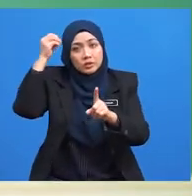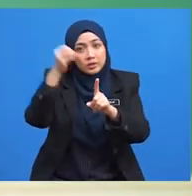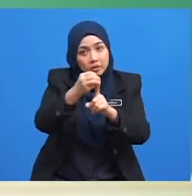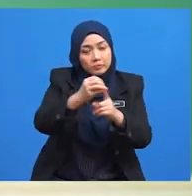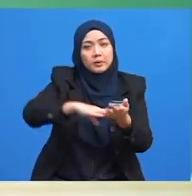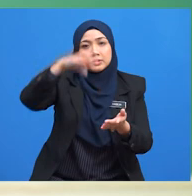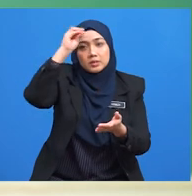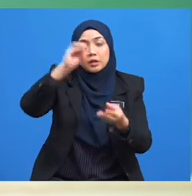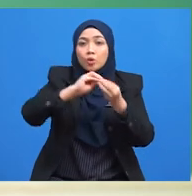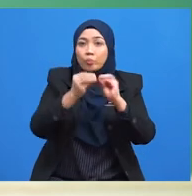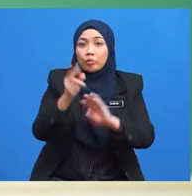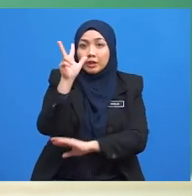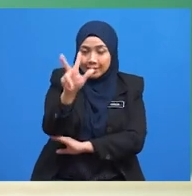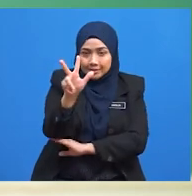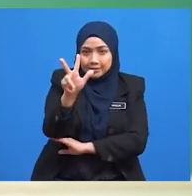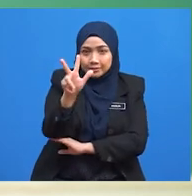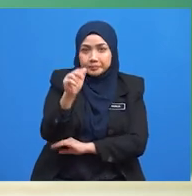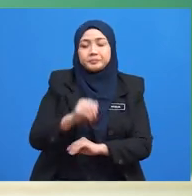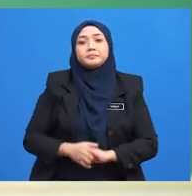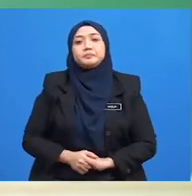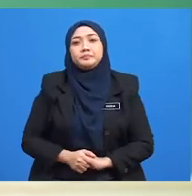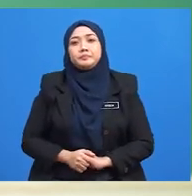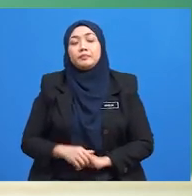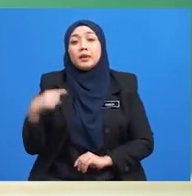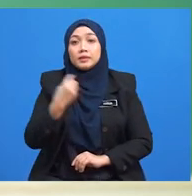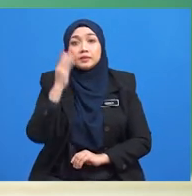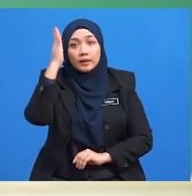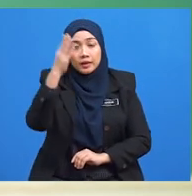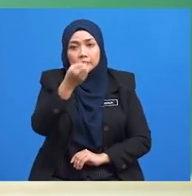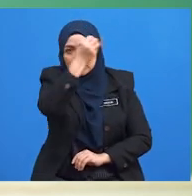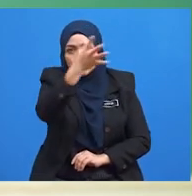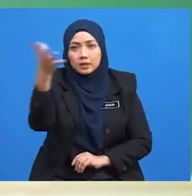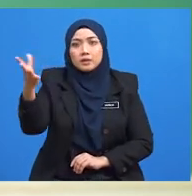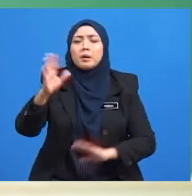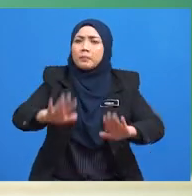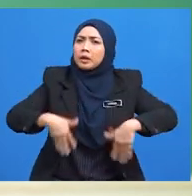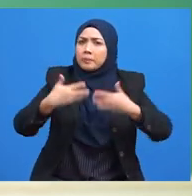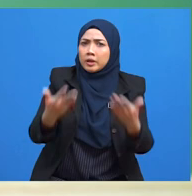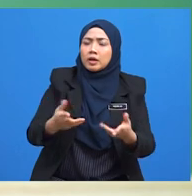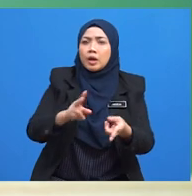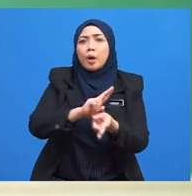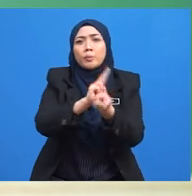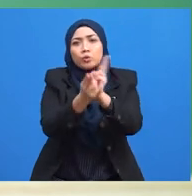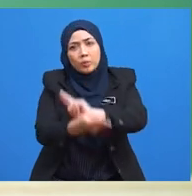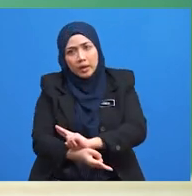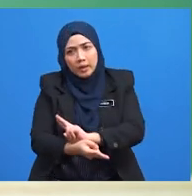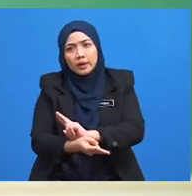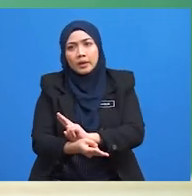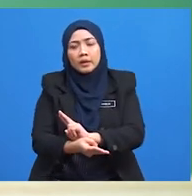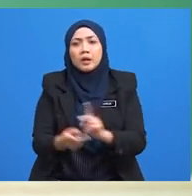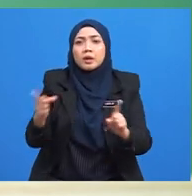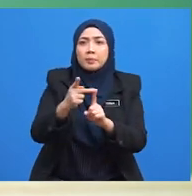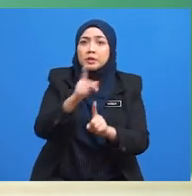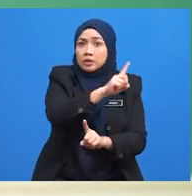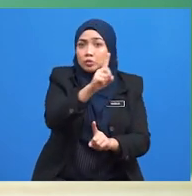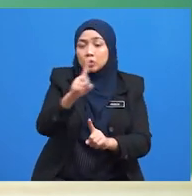Dalam objektif pembelajaran yang ketiga, kita akan menjelaskan bagaimana perubahan pada sesuatu